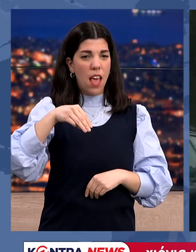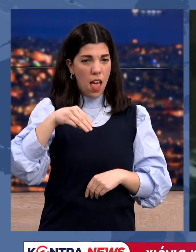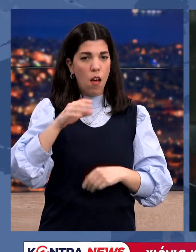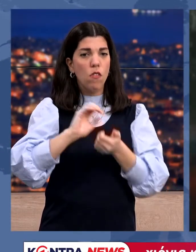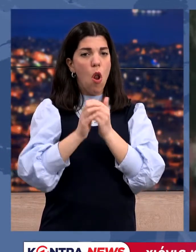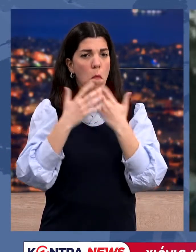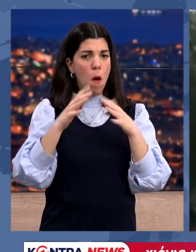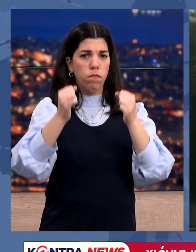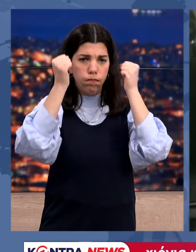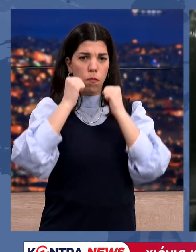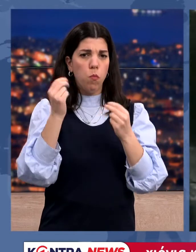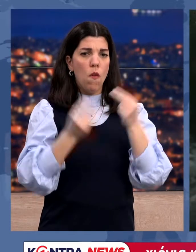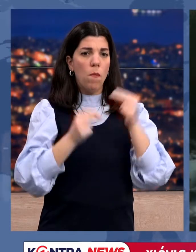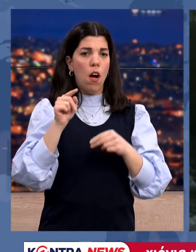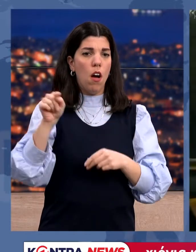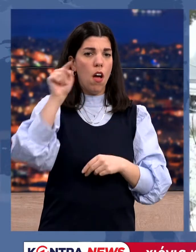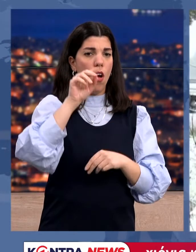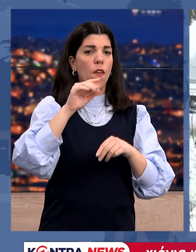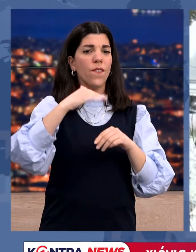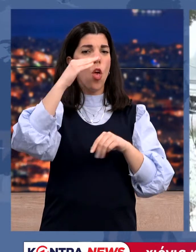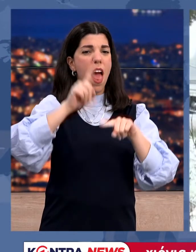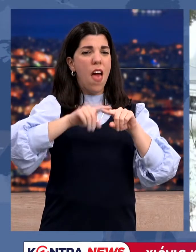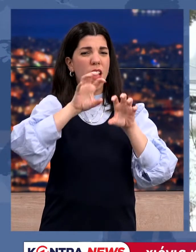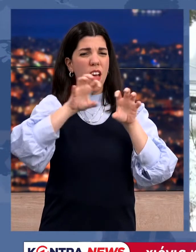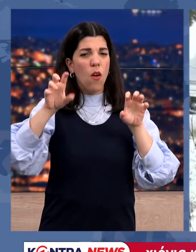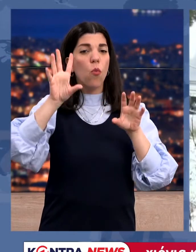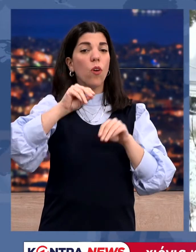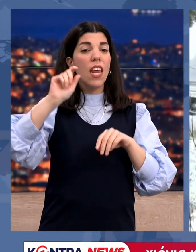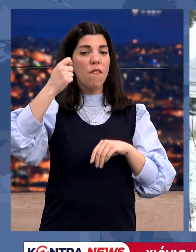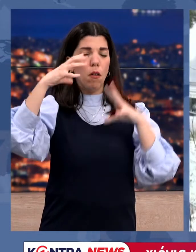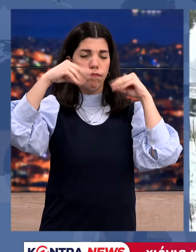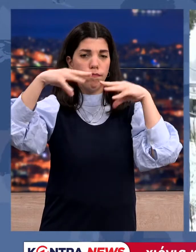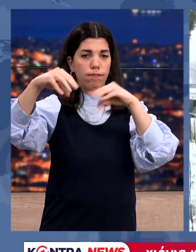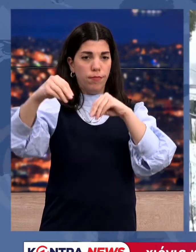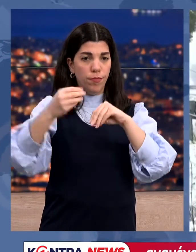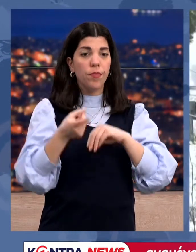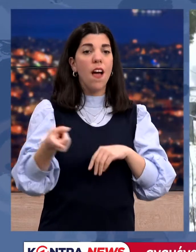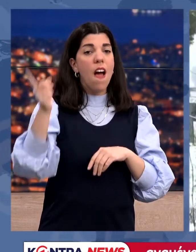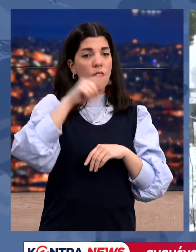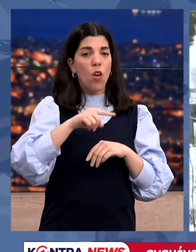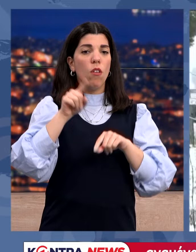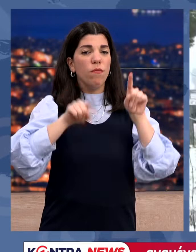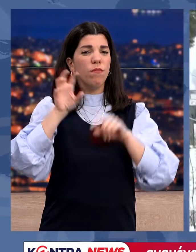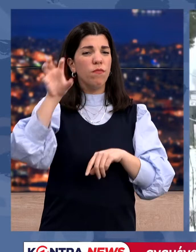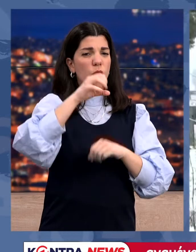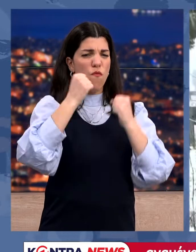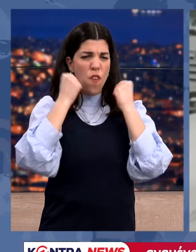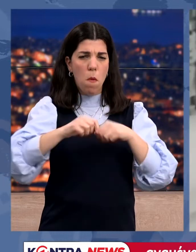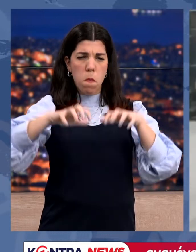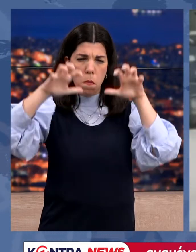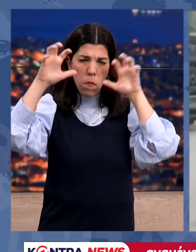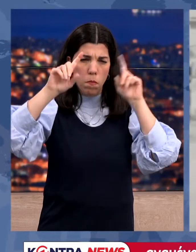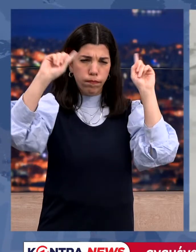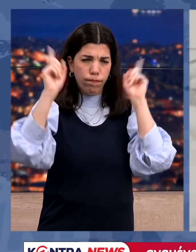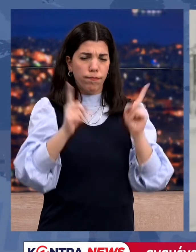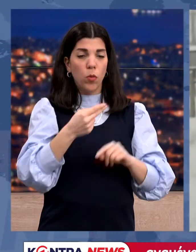δημιούργησε προβλήματα ηλεκτροδότησης σε αρκετούς νομούς της βόρειας ελλάδας αύριο αναμένεται κατά τόπους ισχυρές βροχές και καταιγίδες